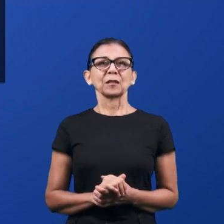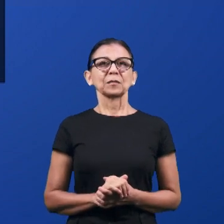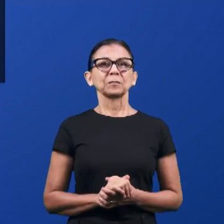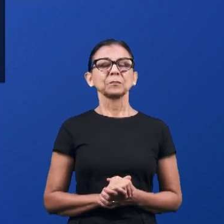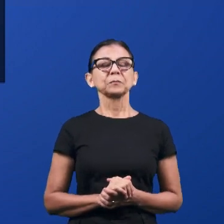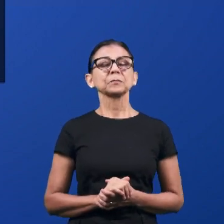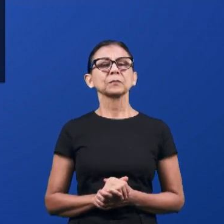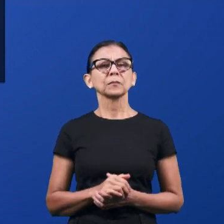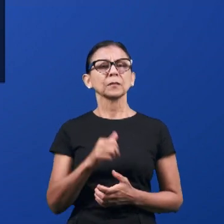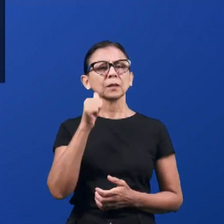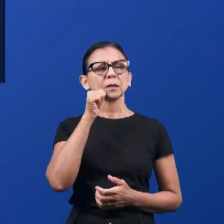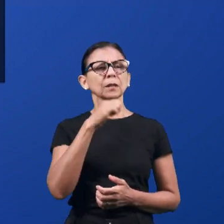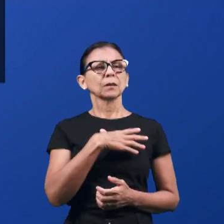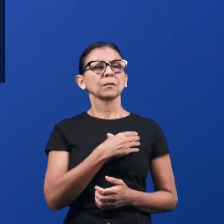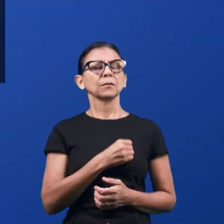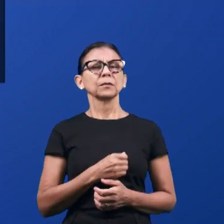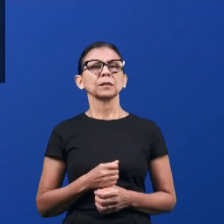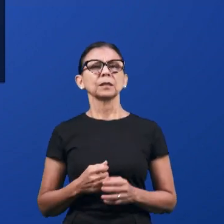Gabrielle,